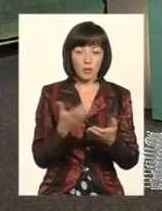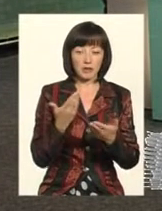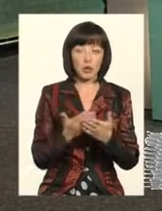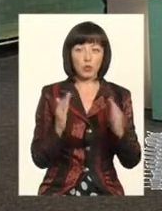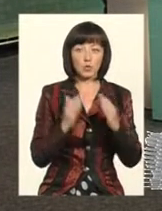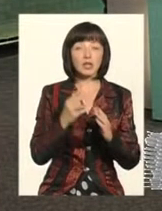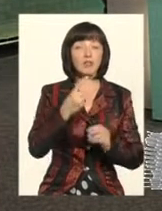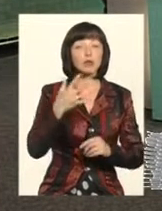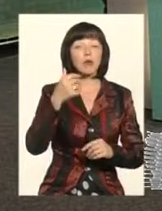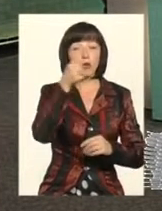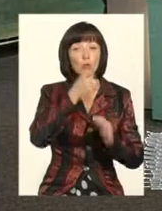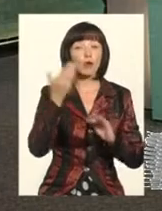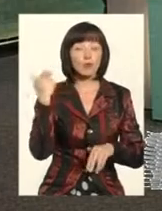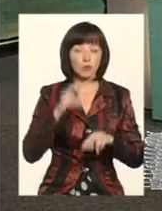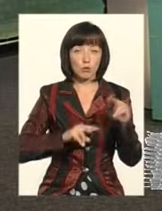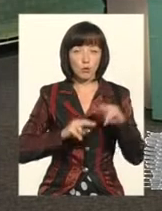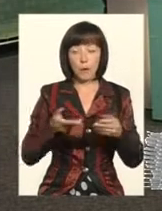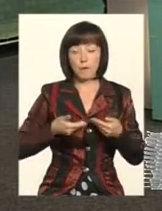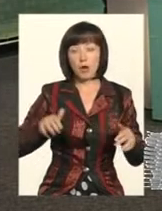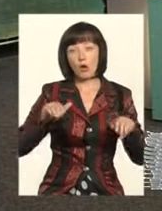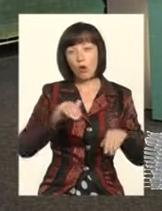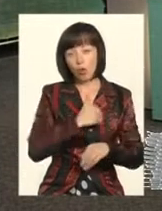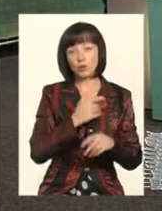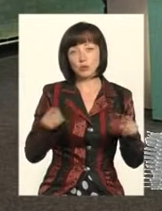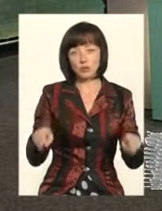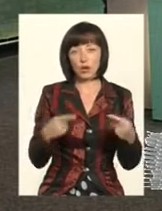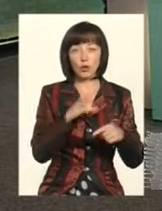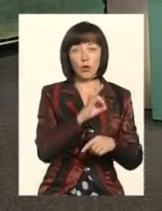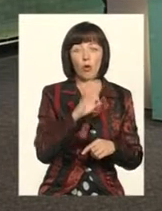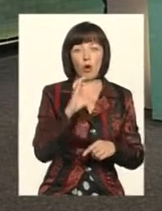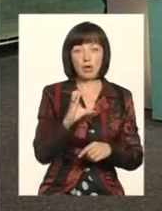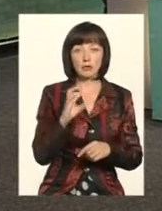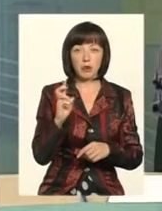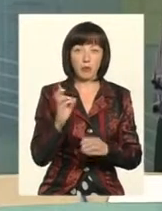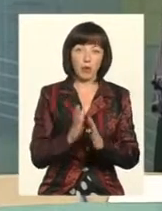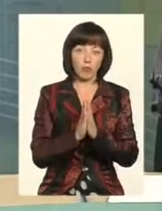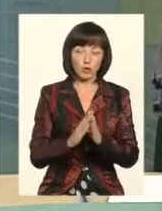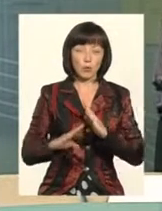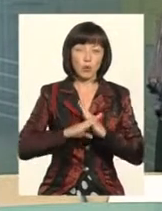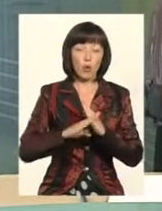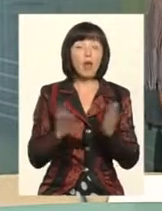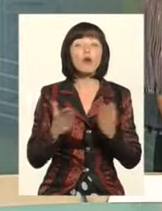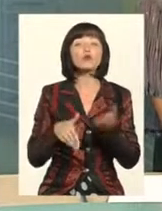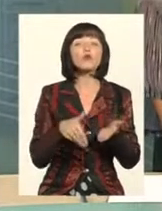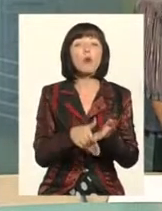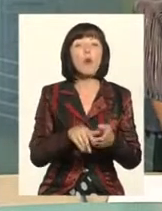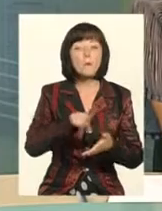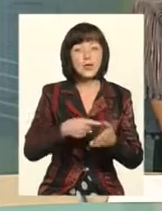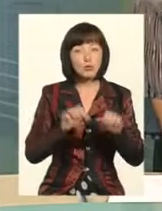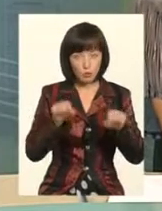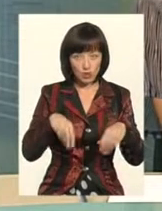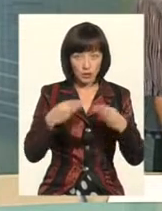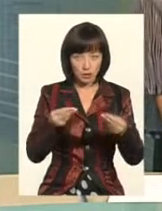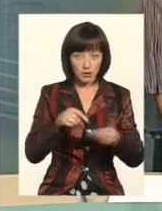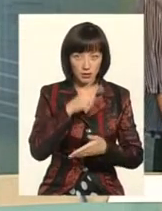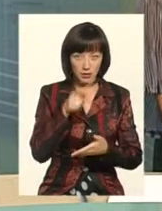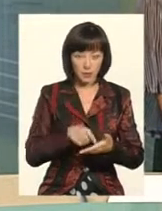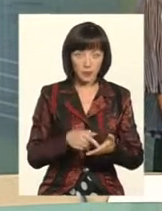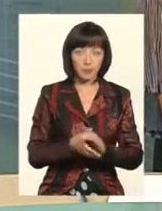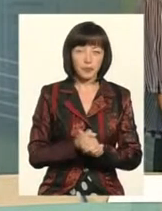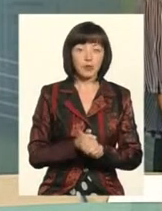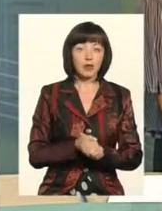якому 25 років. Ми хочемо створити ОСББ, але просимо допомоги. Яку допомогу місто може надати? Я хочу сказати, що в